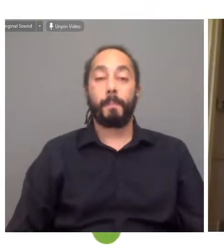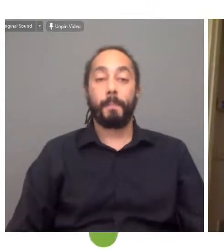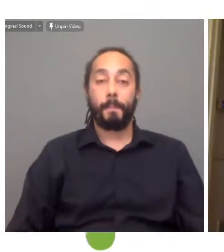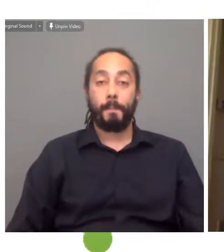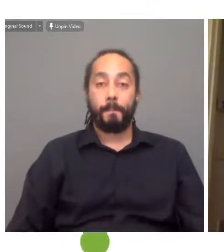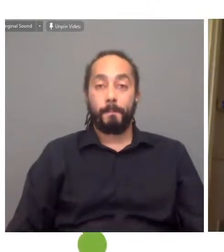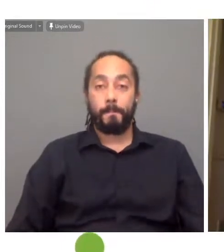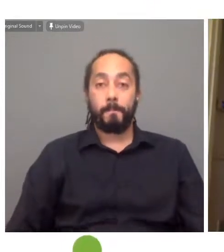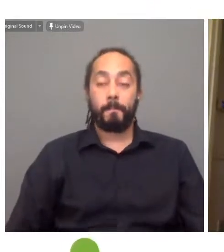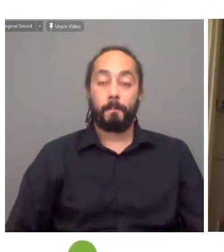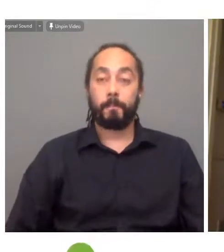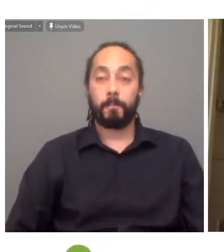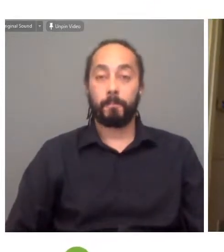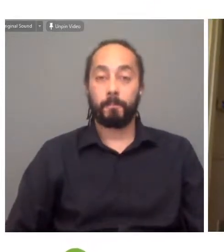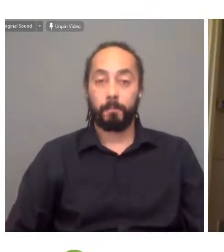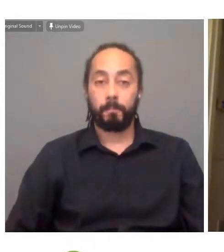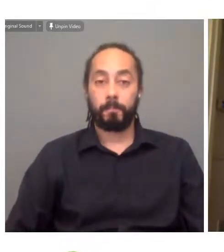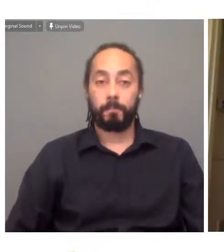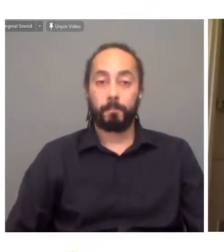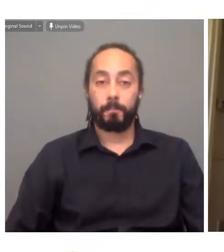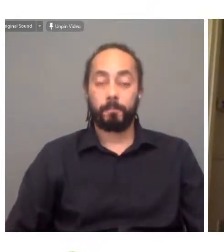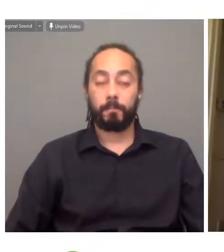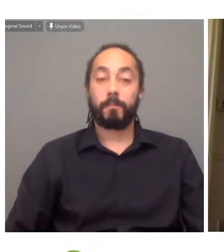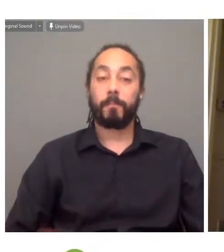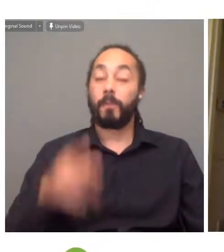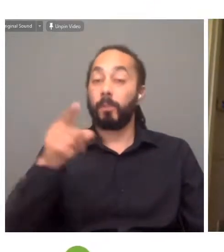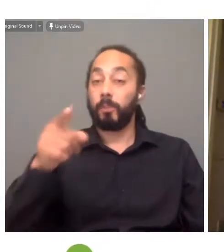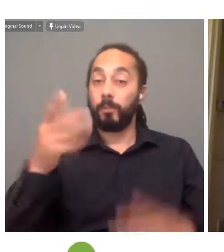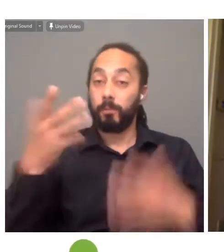des interventions artistiques et culturelles?